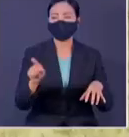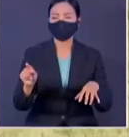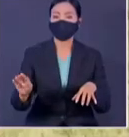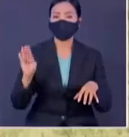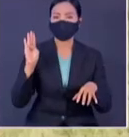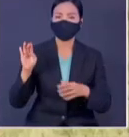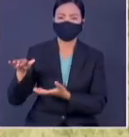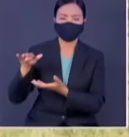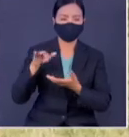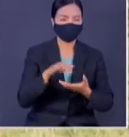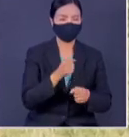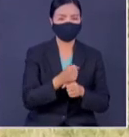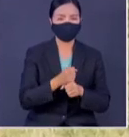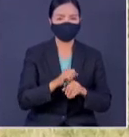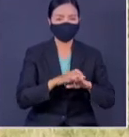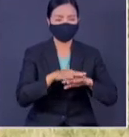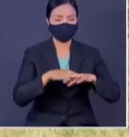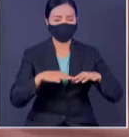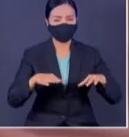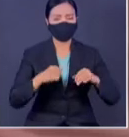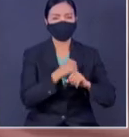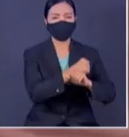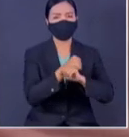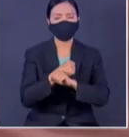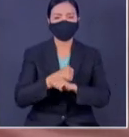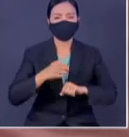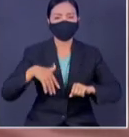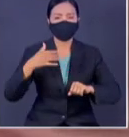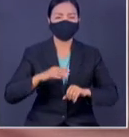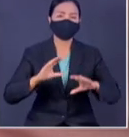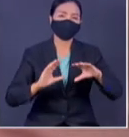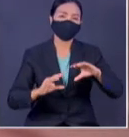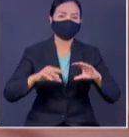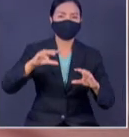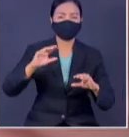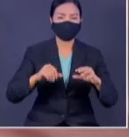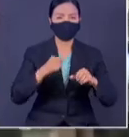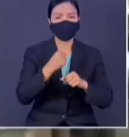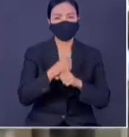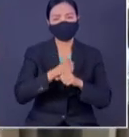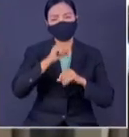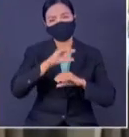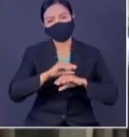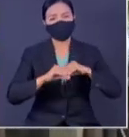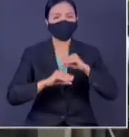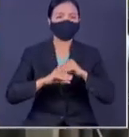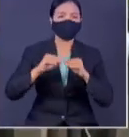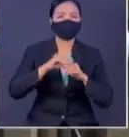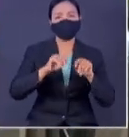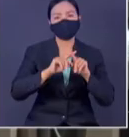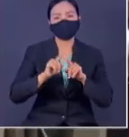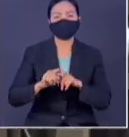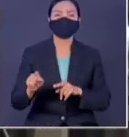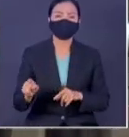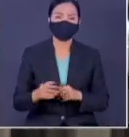ผลิตเป็นฉนวนกันความร้อนใช้เป็นทุ่นลอยน้ำใช้สำหรับงานก่อสร้างต่างๆซึ่งอันนี้แหละครับที่หมิงตี้นี้เขาผลิต